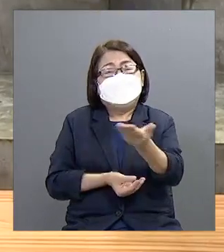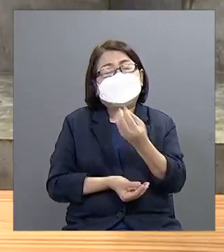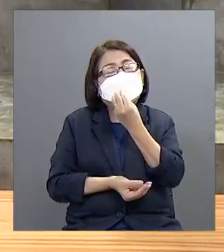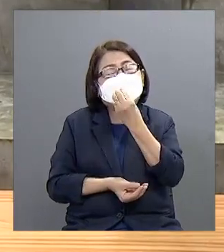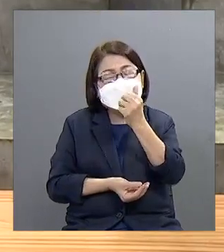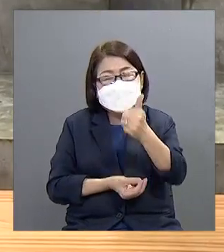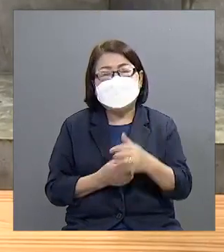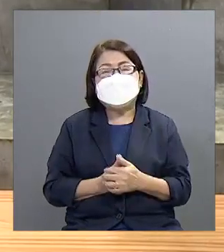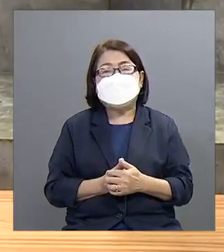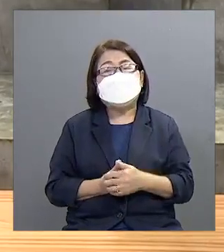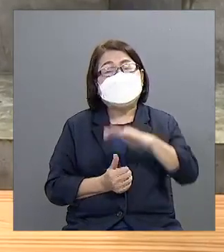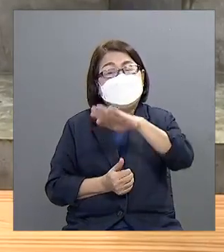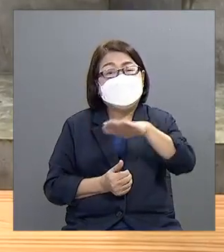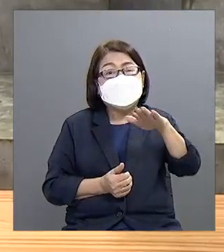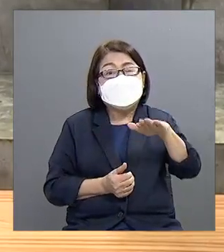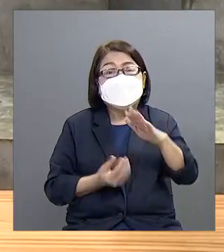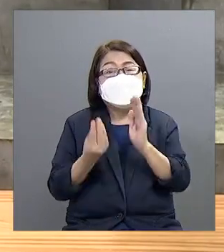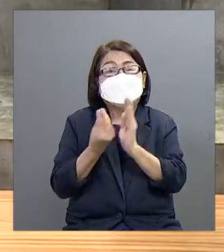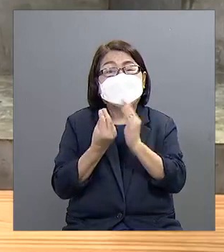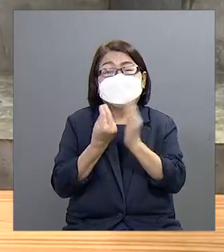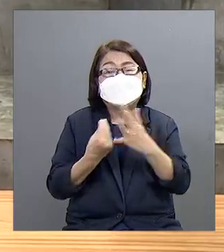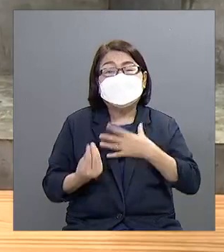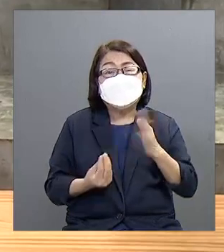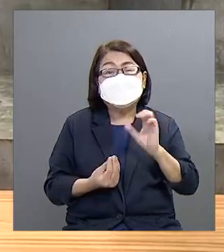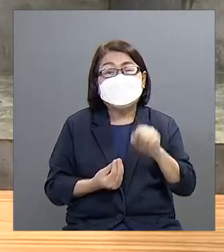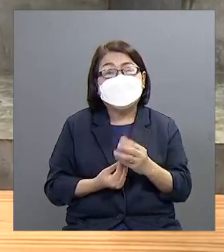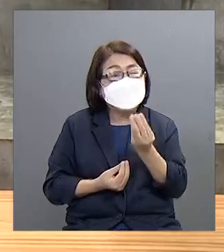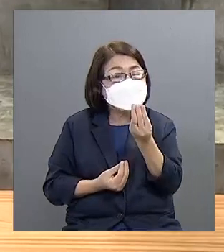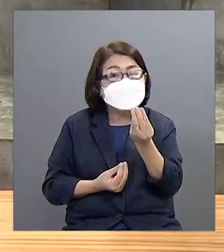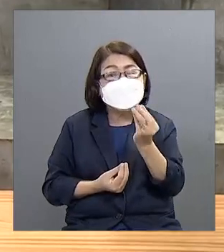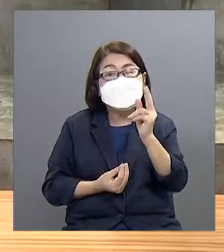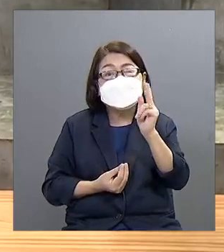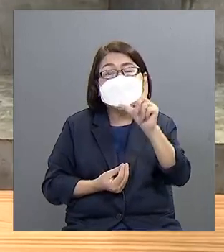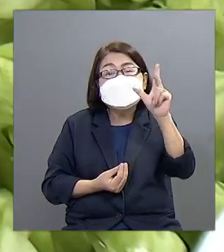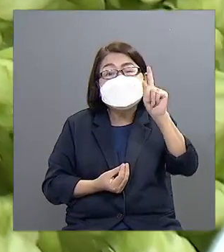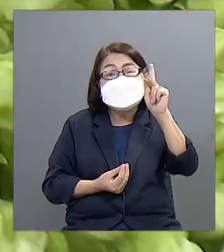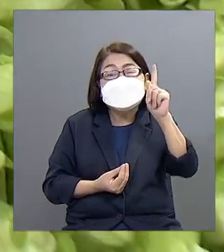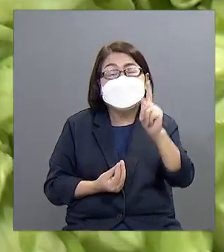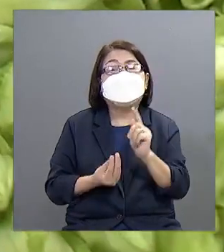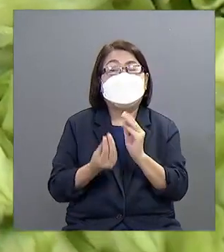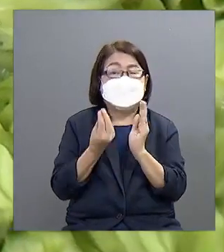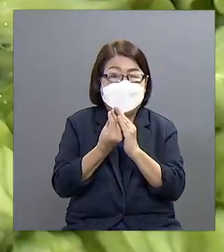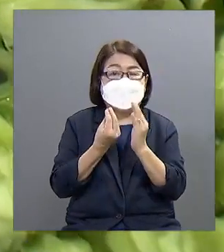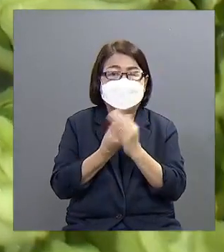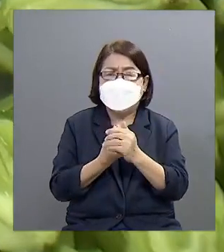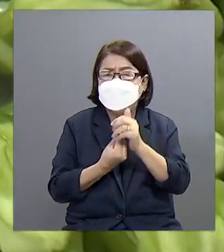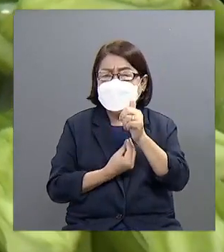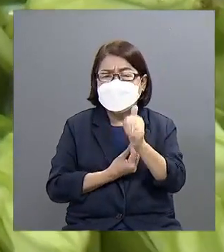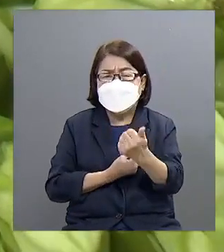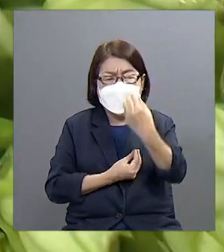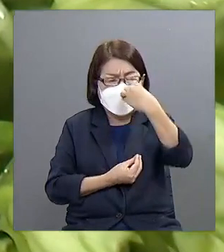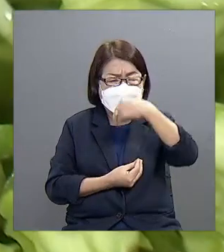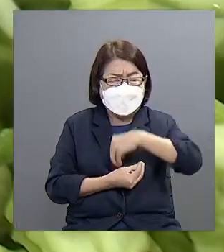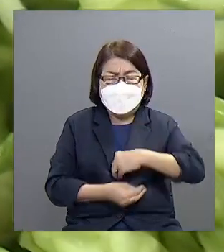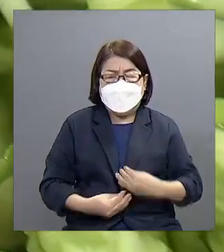เด็กๆซึ่งไม่ชอบทานผักนะคะดอกขจรเป็นผักที่มีความพิเศษค่ะเขามีโปรตีนมากเลยนะคะดอกขจร100กรัมมีโปรตีนประ